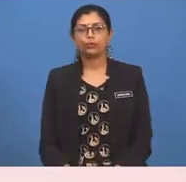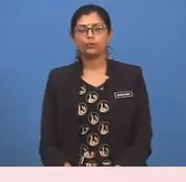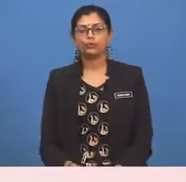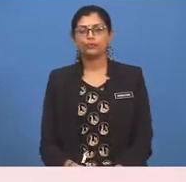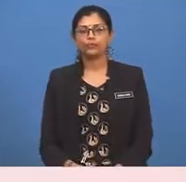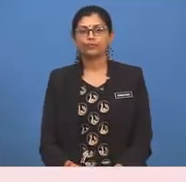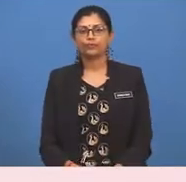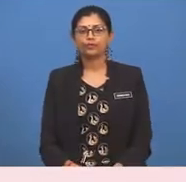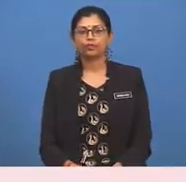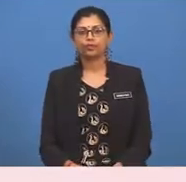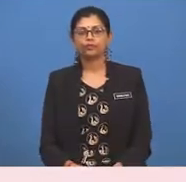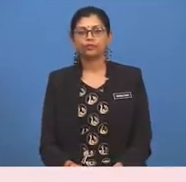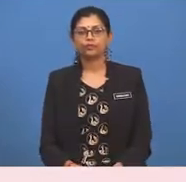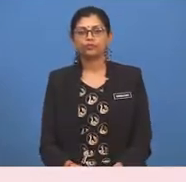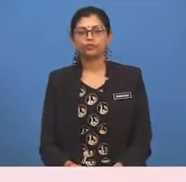340.